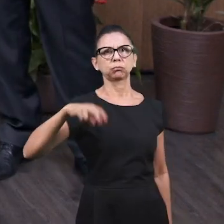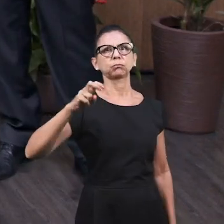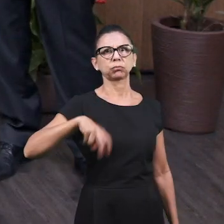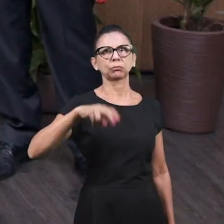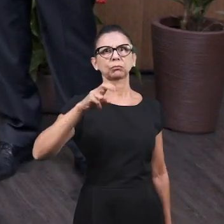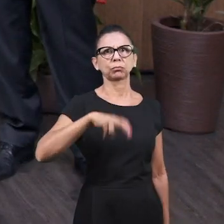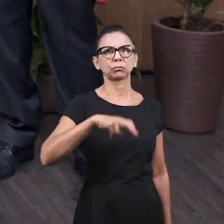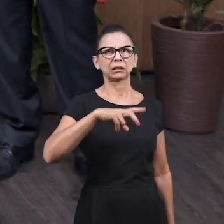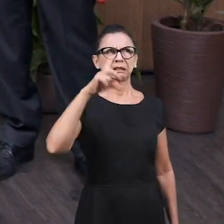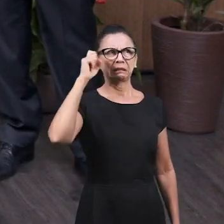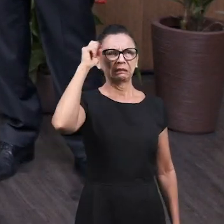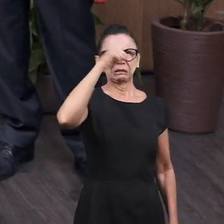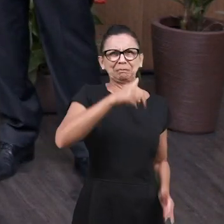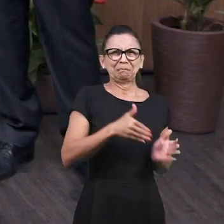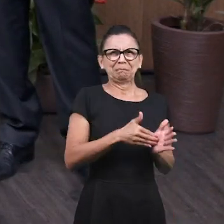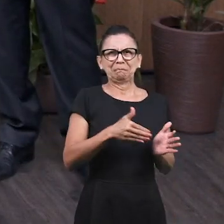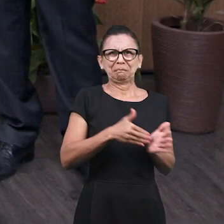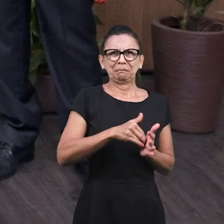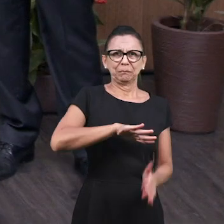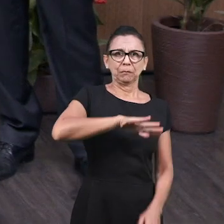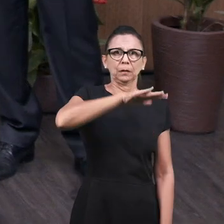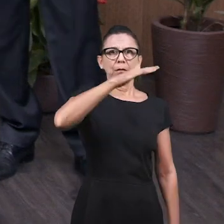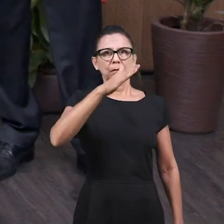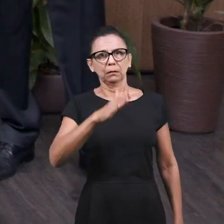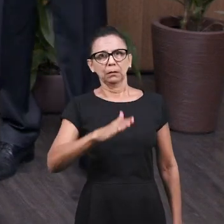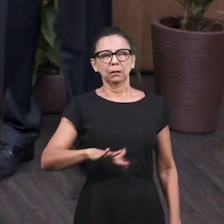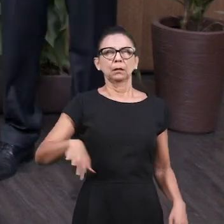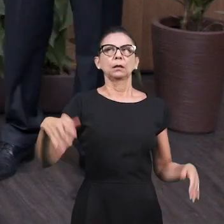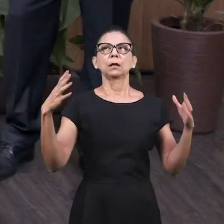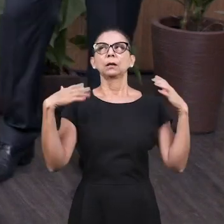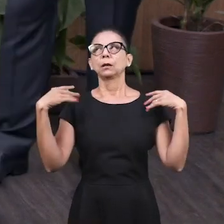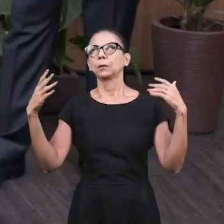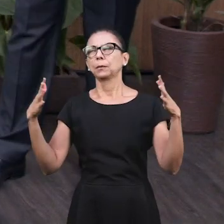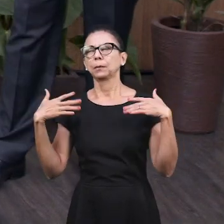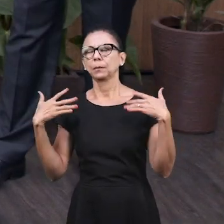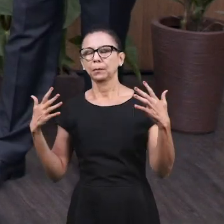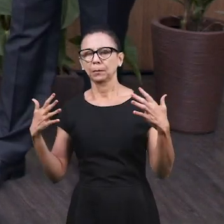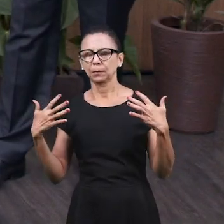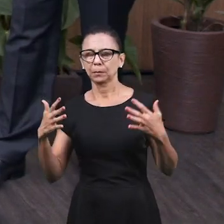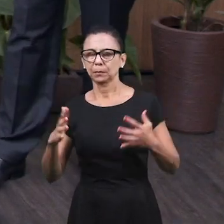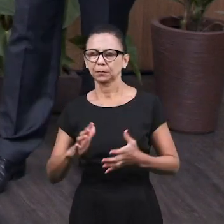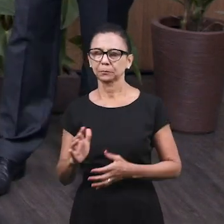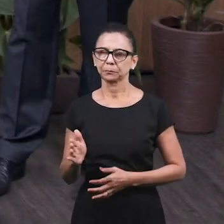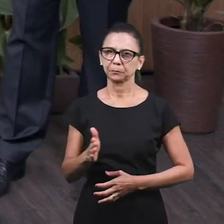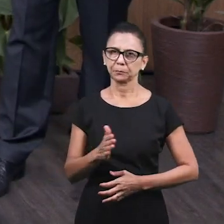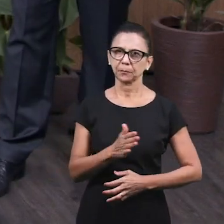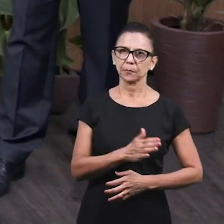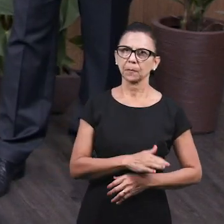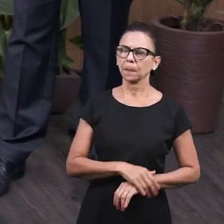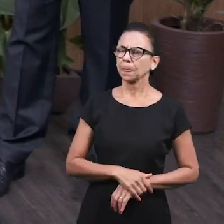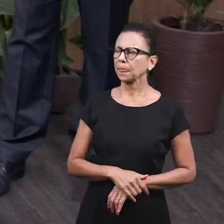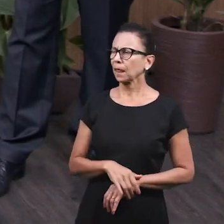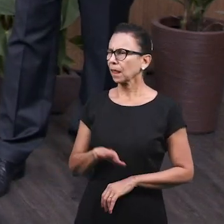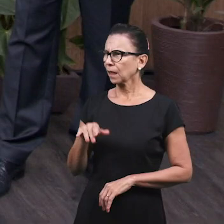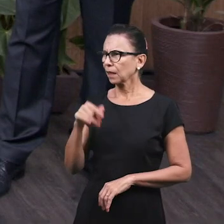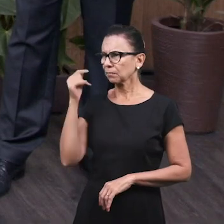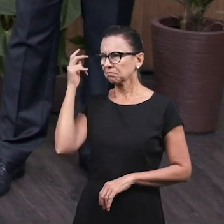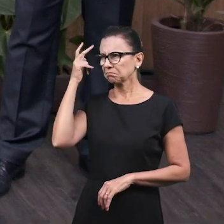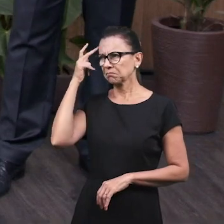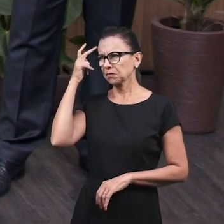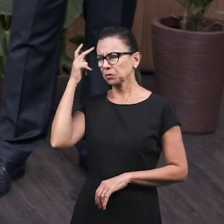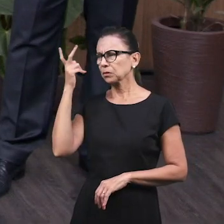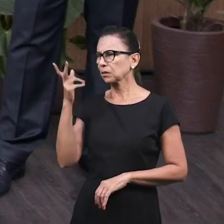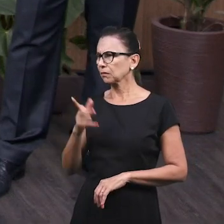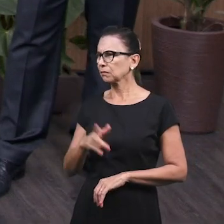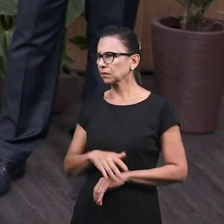пути пешком или 12 километров. Это был очень жаркий климат и трудная дорога.